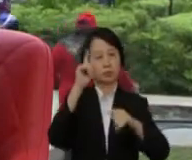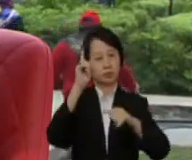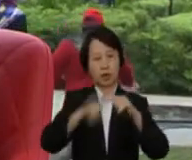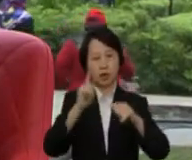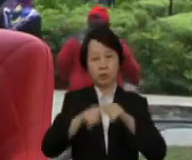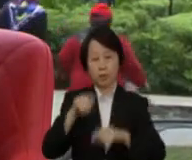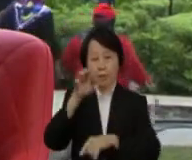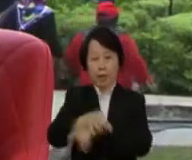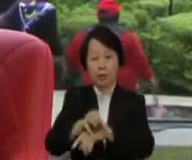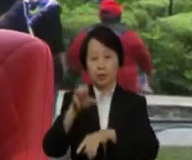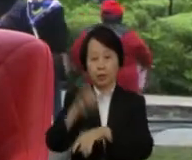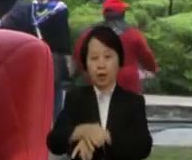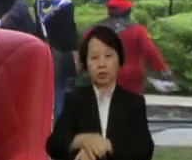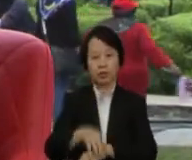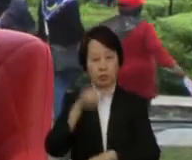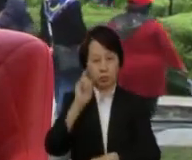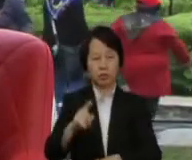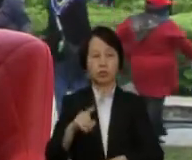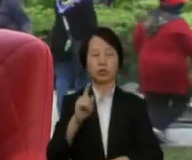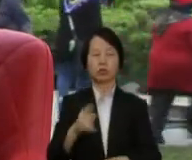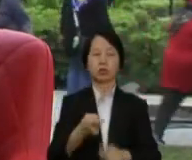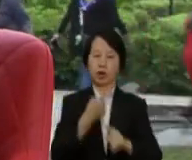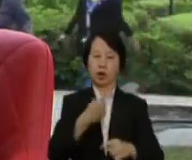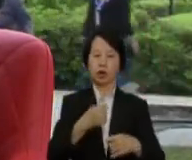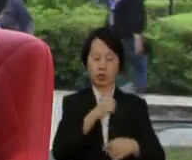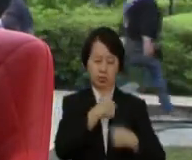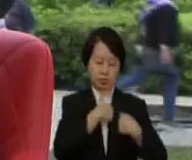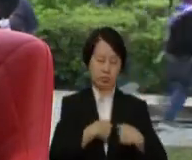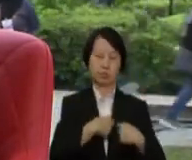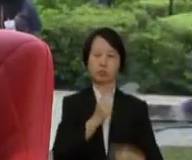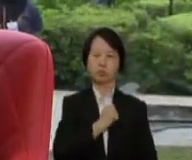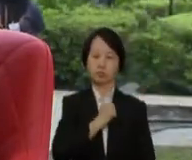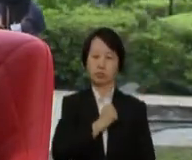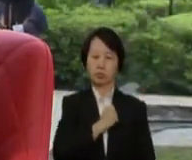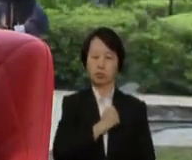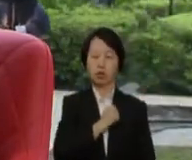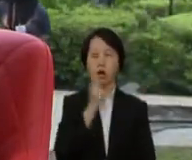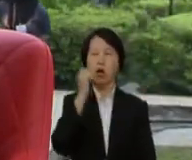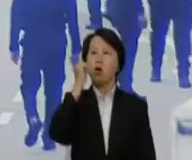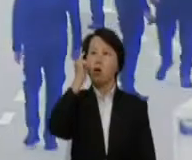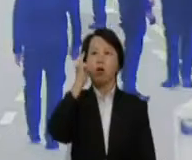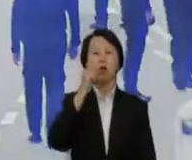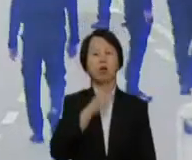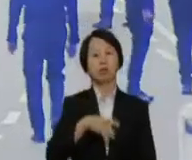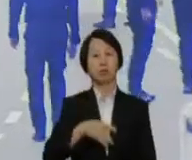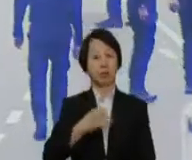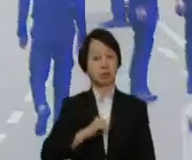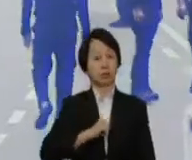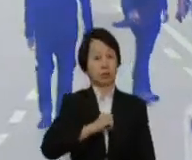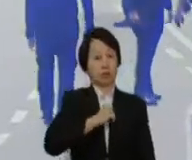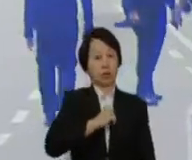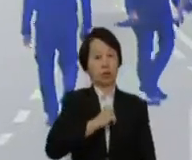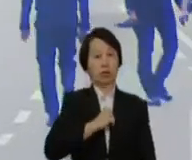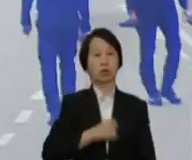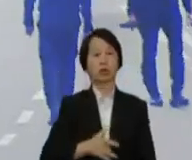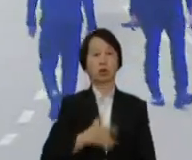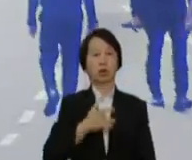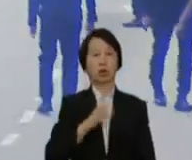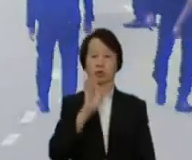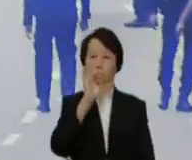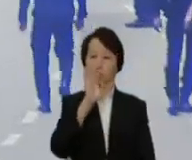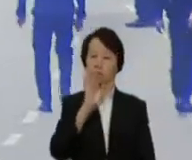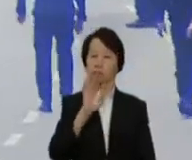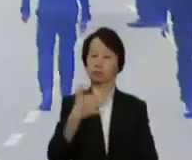boleh dipaksa-paksa. Ia perlu datang dari jiwa kita. Betul. Yang sedar dan rasa bangga, rasa